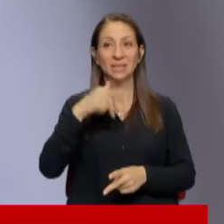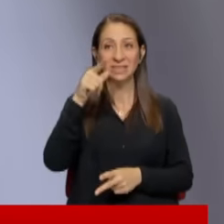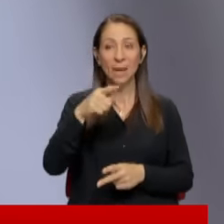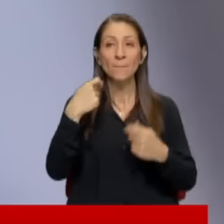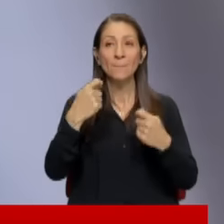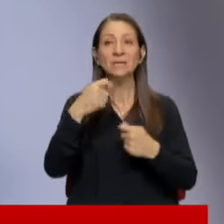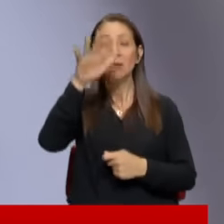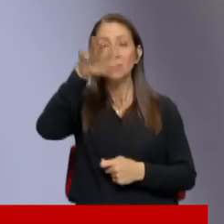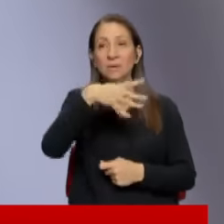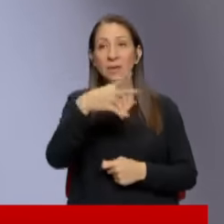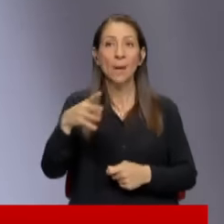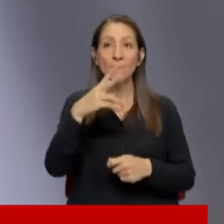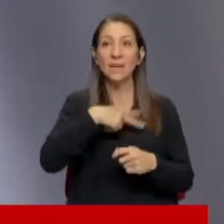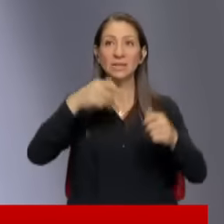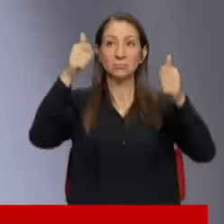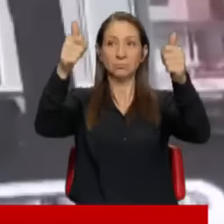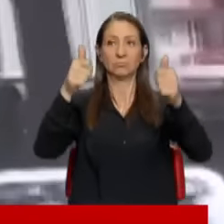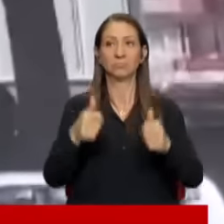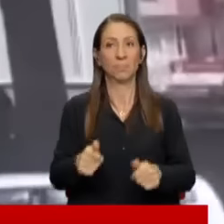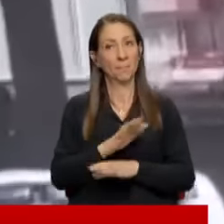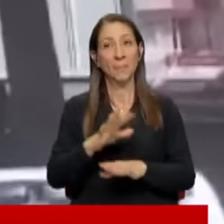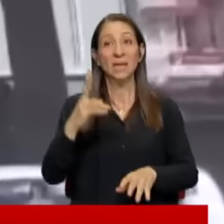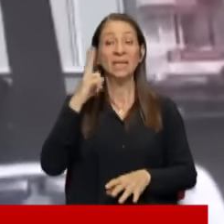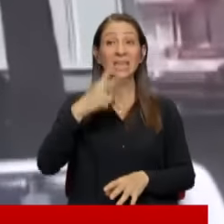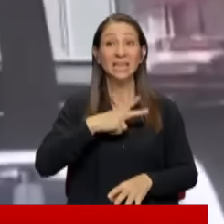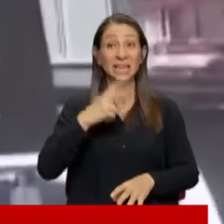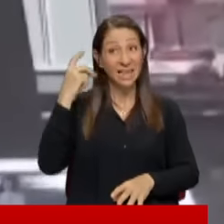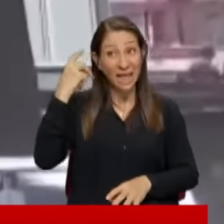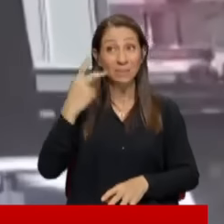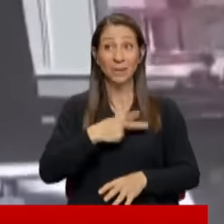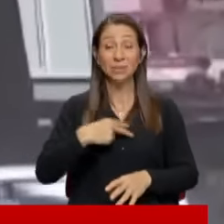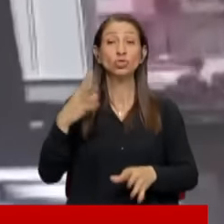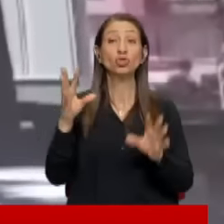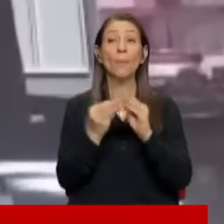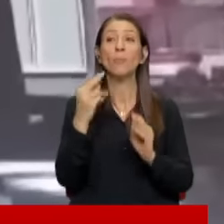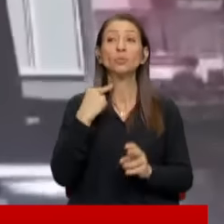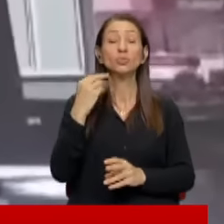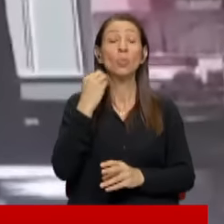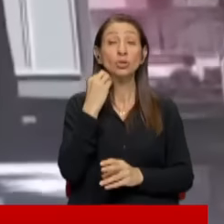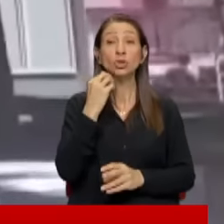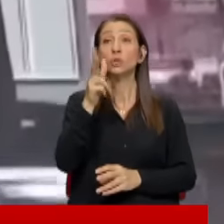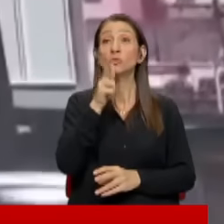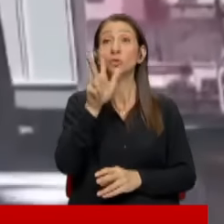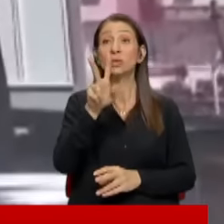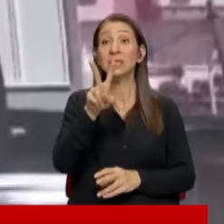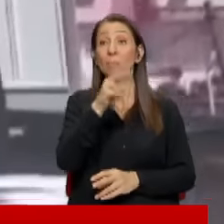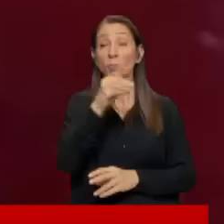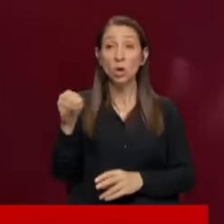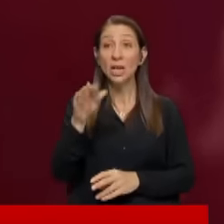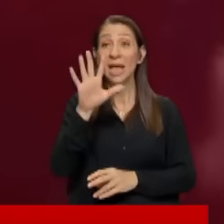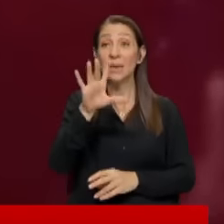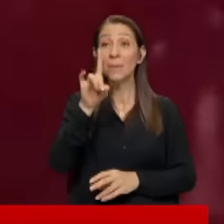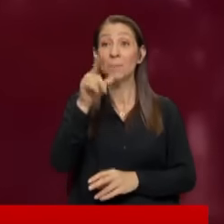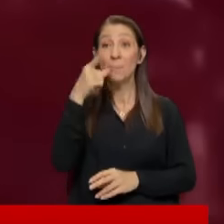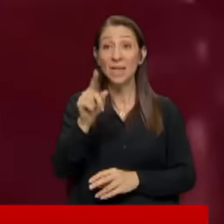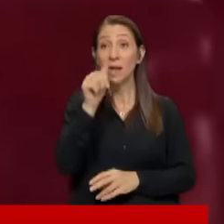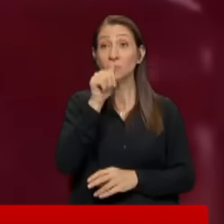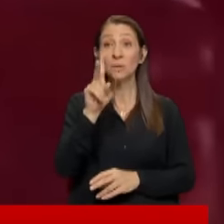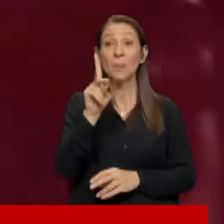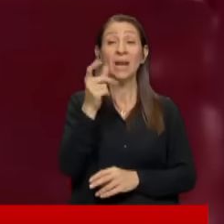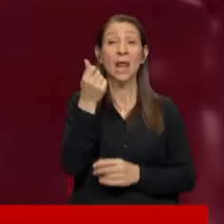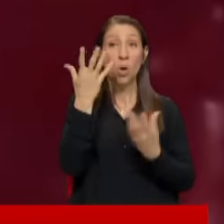mali tablosu belediye binasına asıldı. Kiraz Belediyesi'nin toplam borcunun 332 milyon 51 bin 621 lira